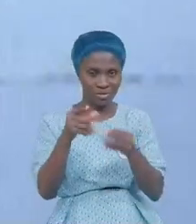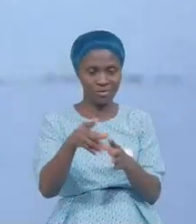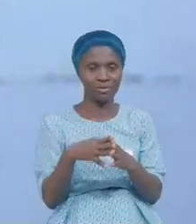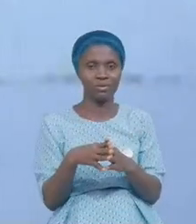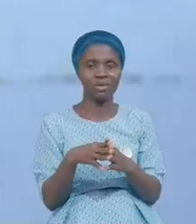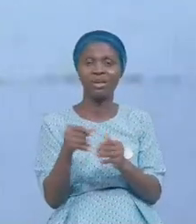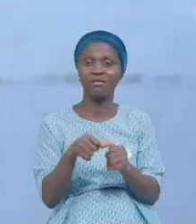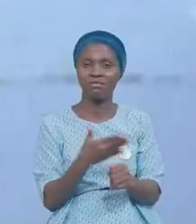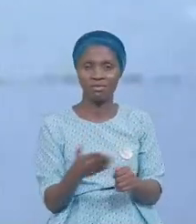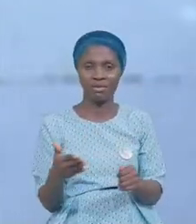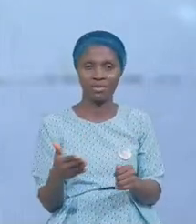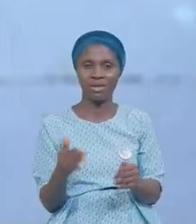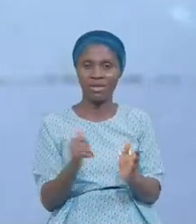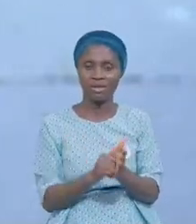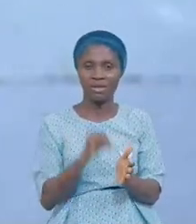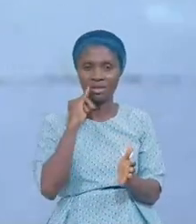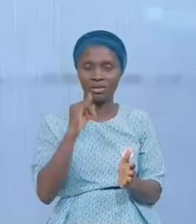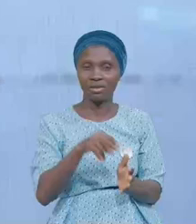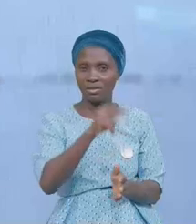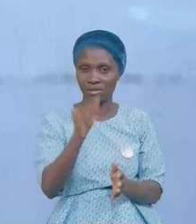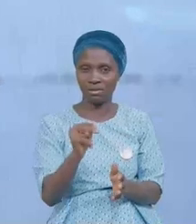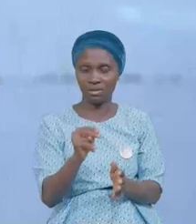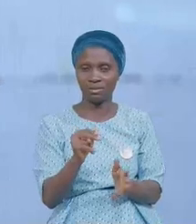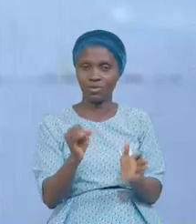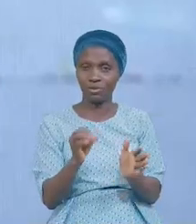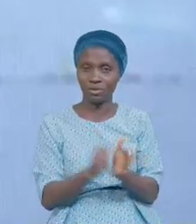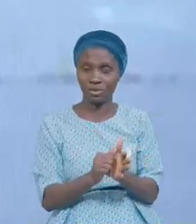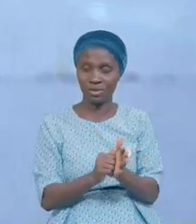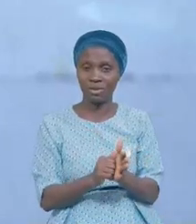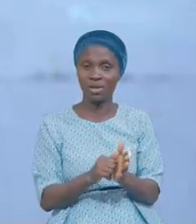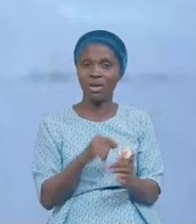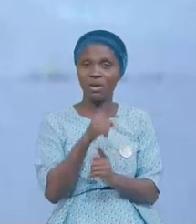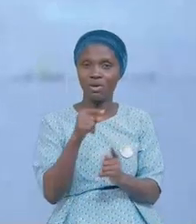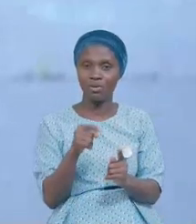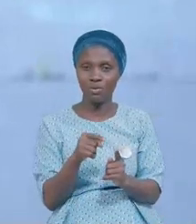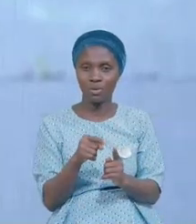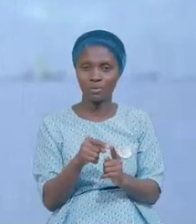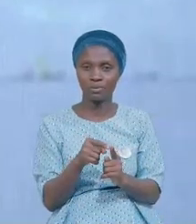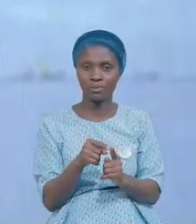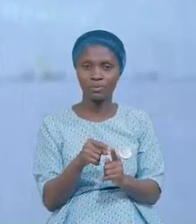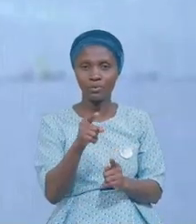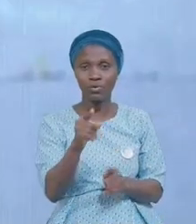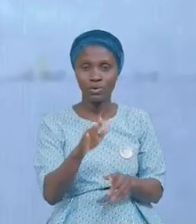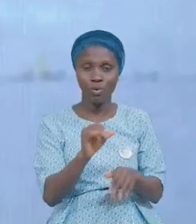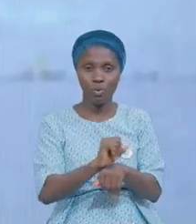ceux dont tu as besoin pour que nous soyons un avec le peuple de